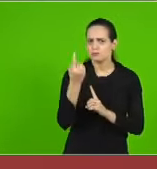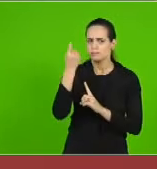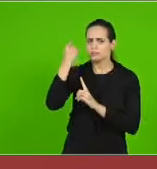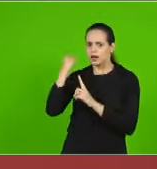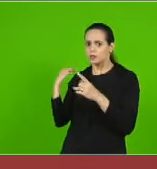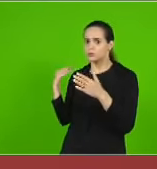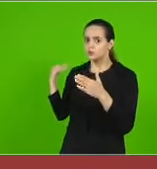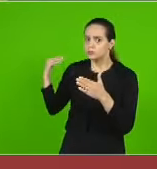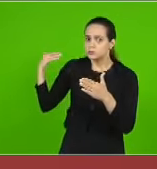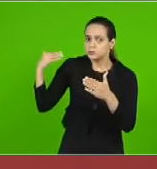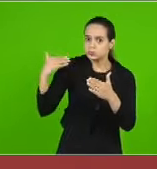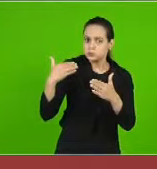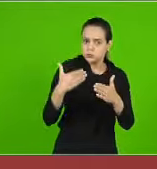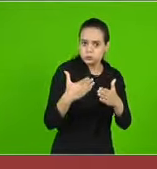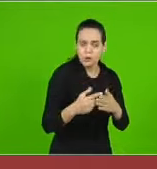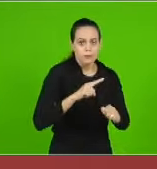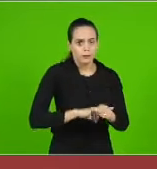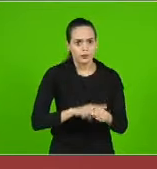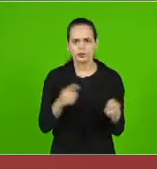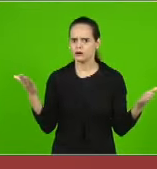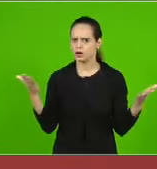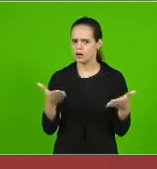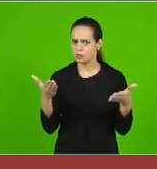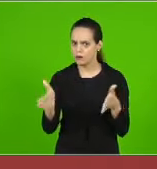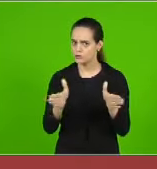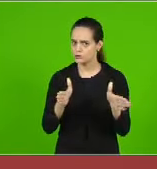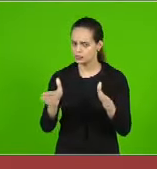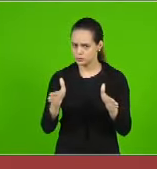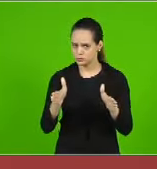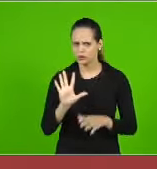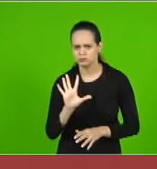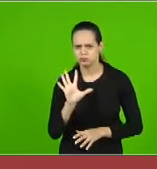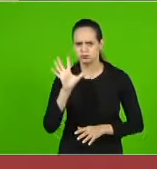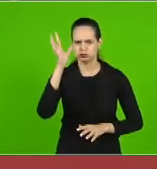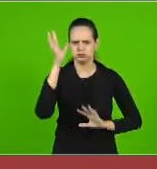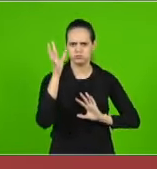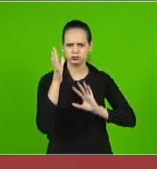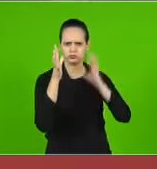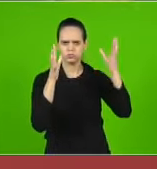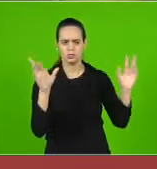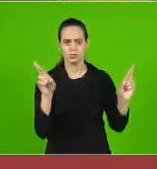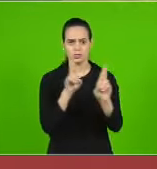пророчески переданные для этого времени, знамения, которые имеют отношение